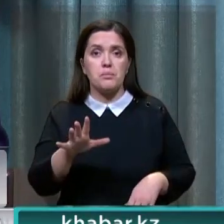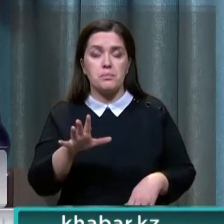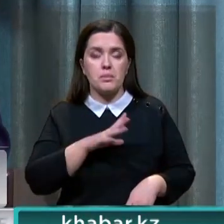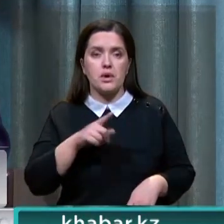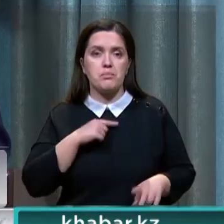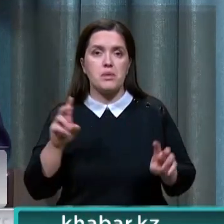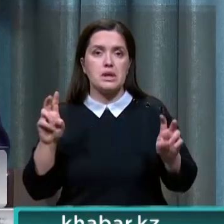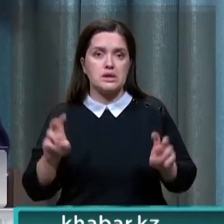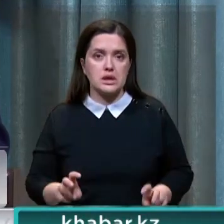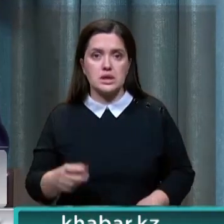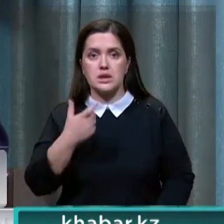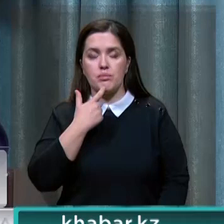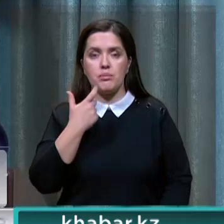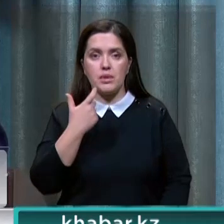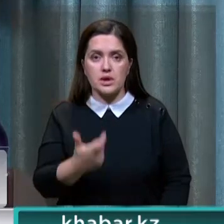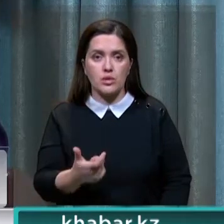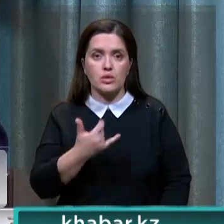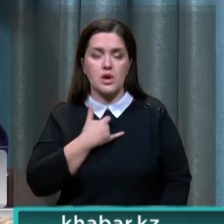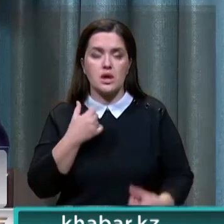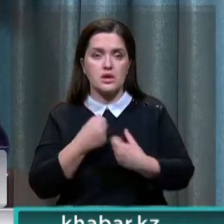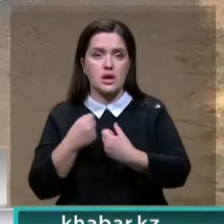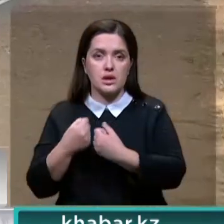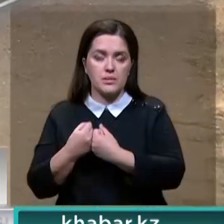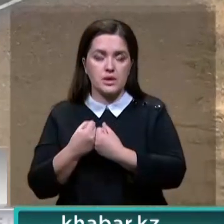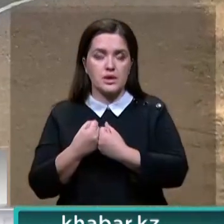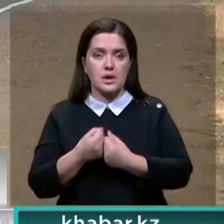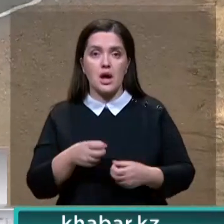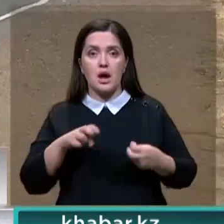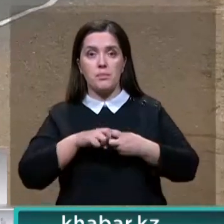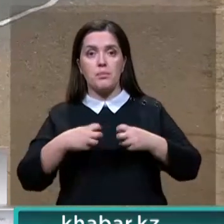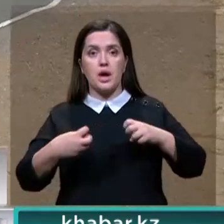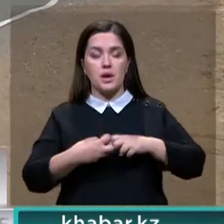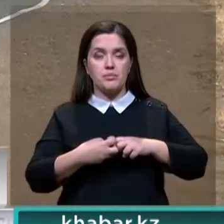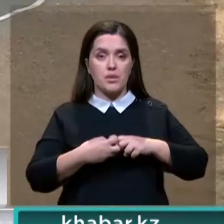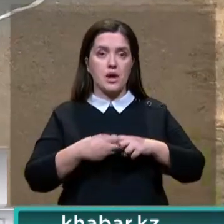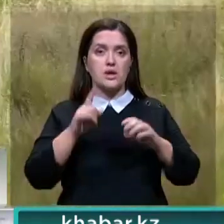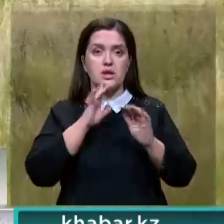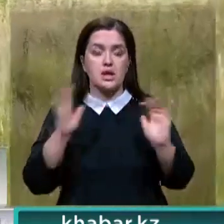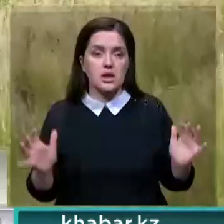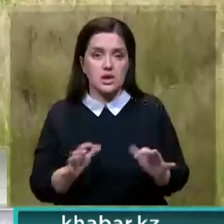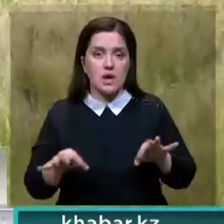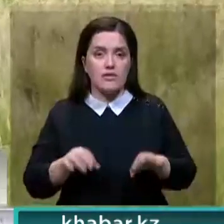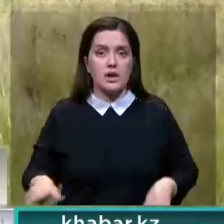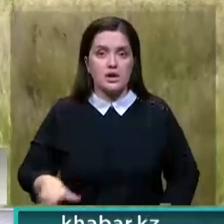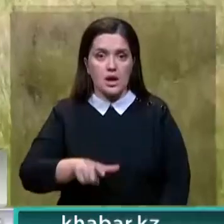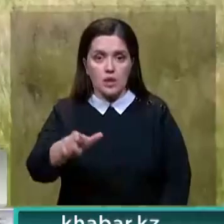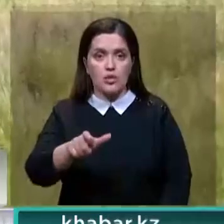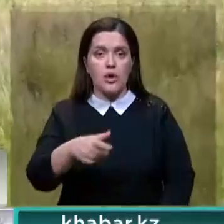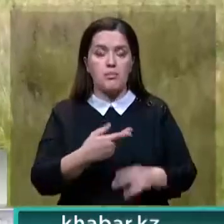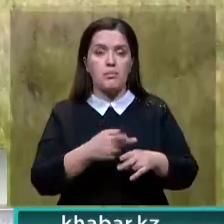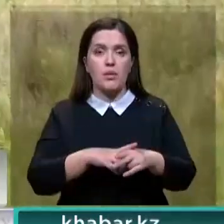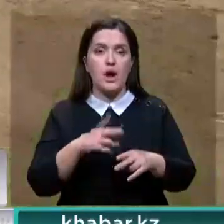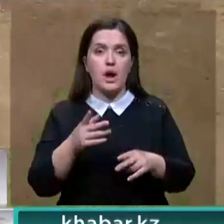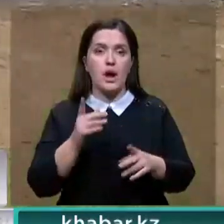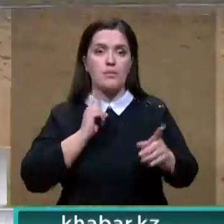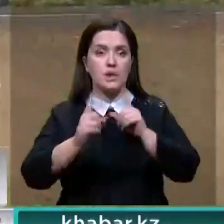сидели, смотрели, как у нас ДТП происходит из-за гололеда. Проблема в регионе не только с содержанием автодорог. Они еще не обладают достаточной